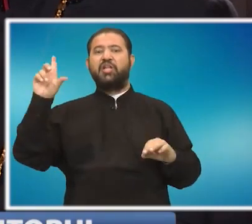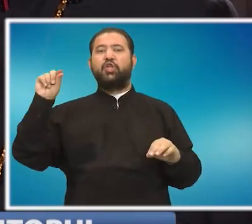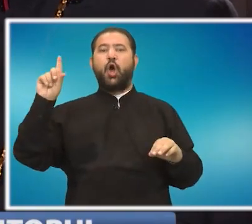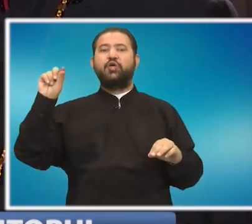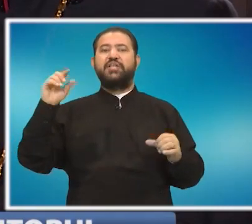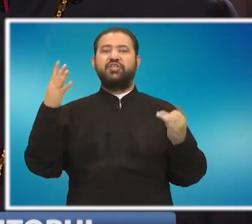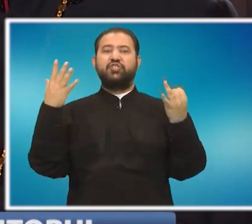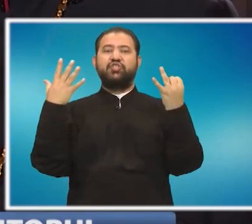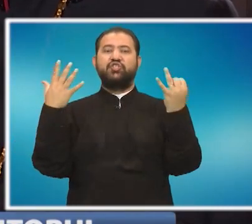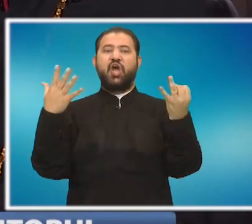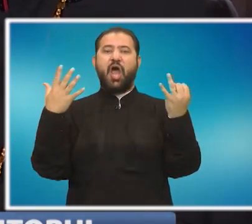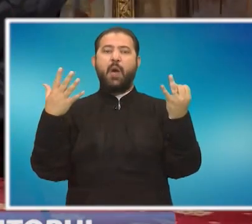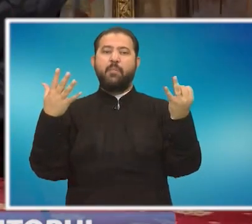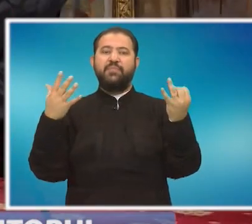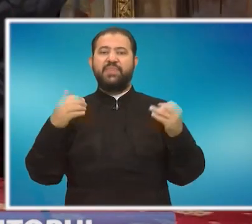prăznuiește